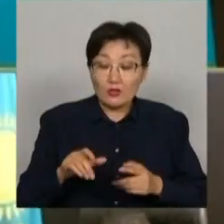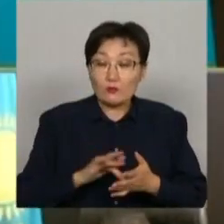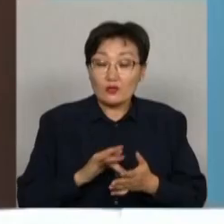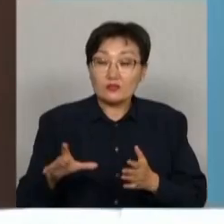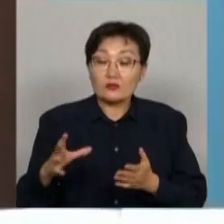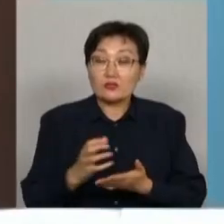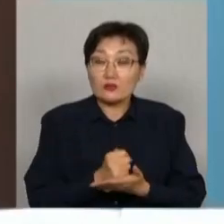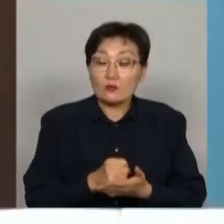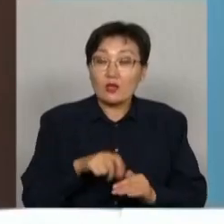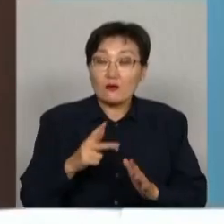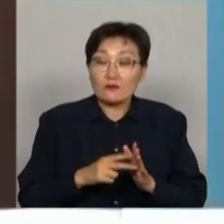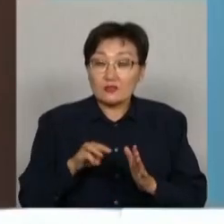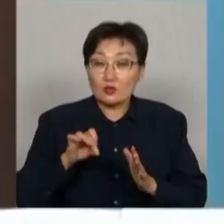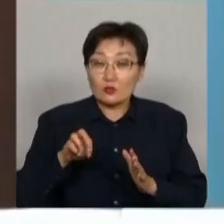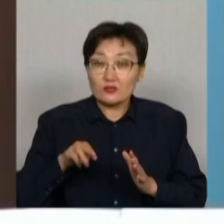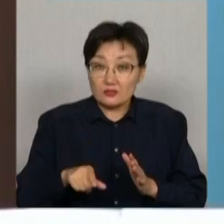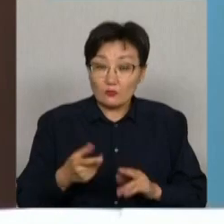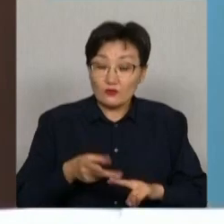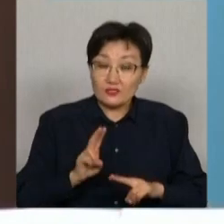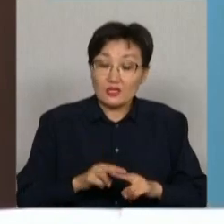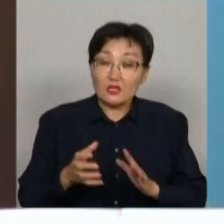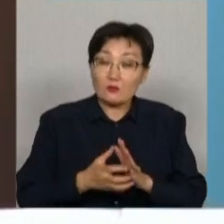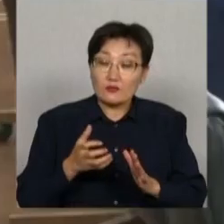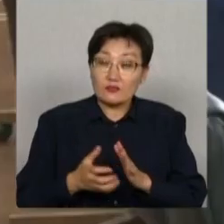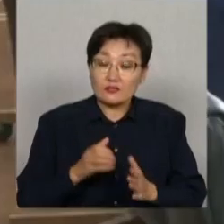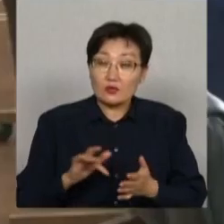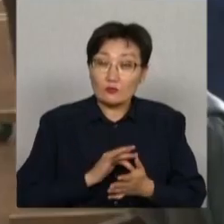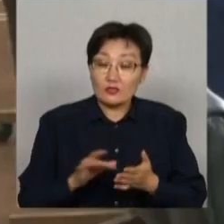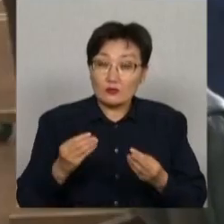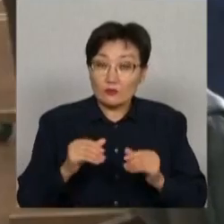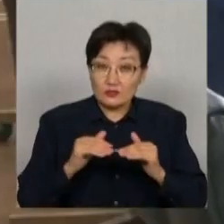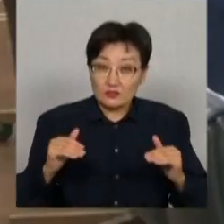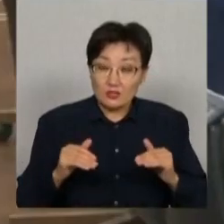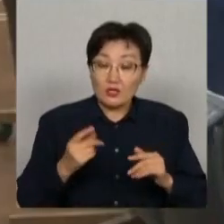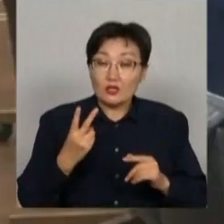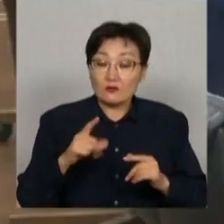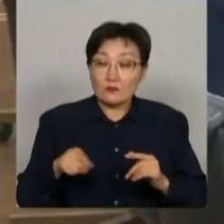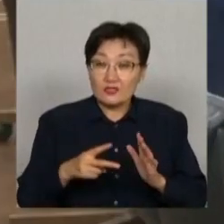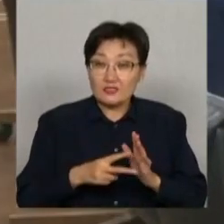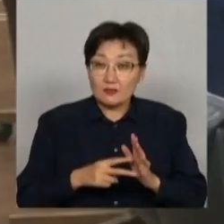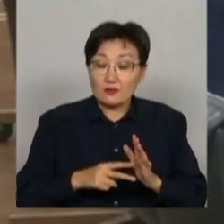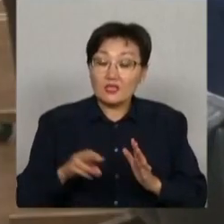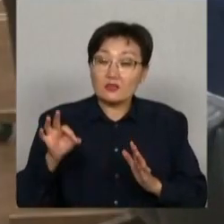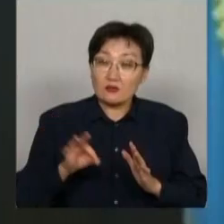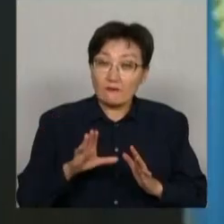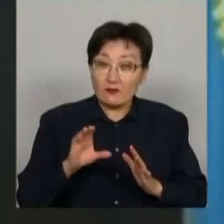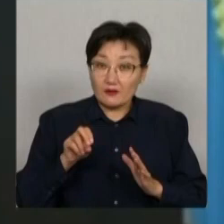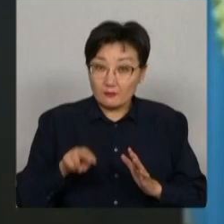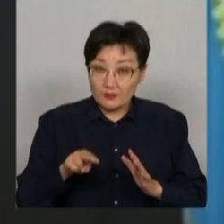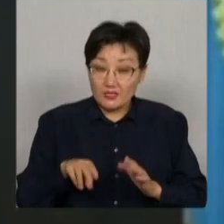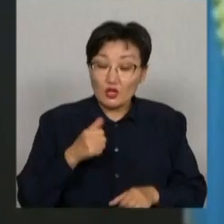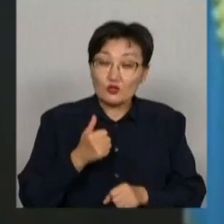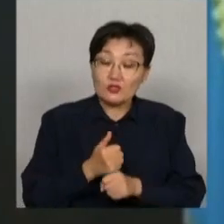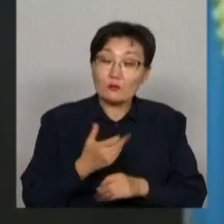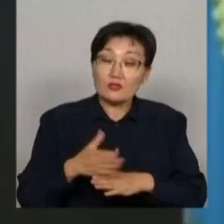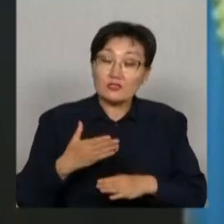поступят почти 18 триллионов тенге. При этом дефицит казны прогнозируют на уровне 2,7% к ВВП. Вот